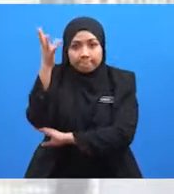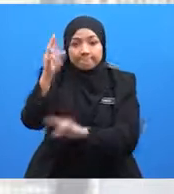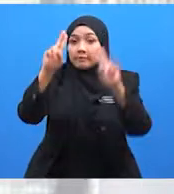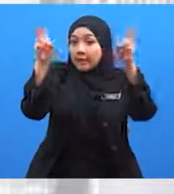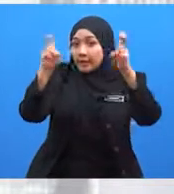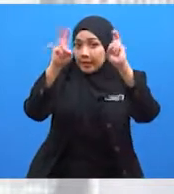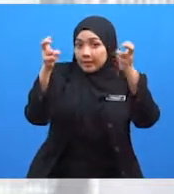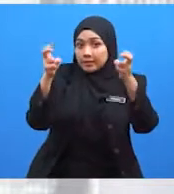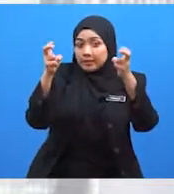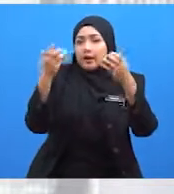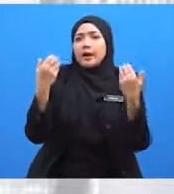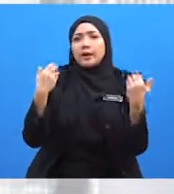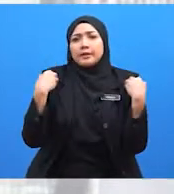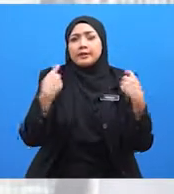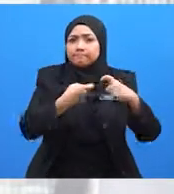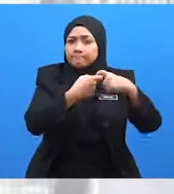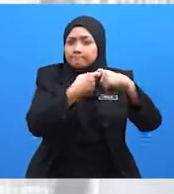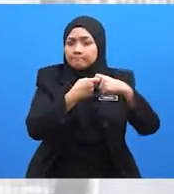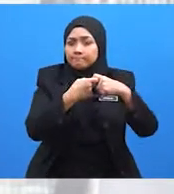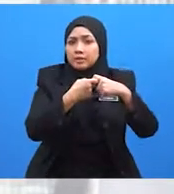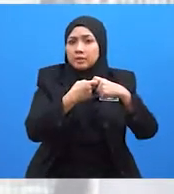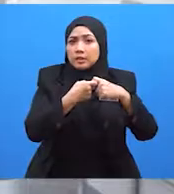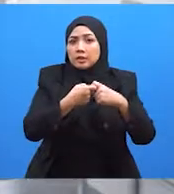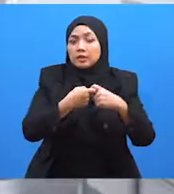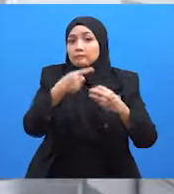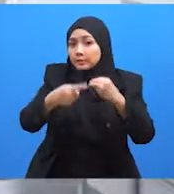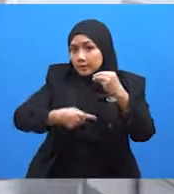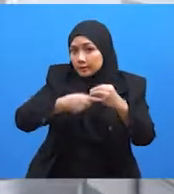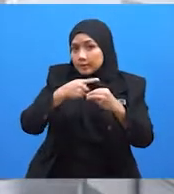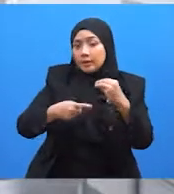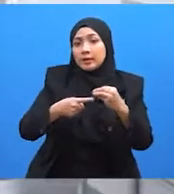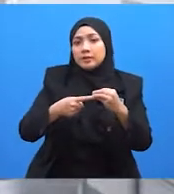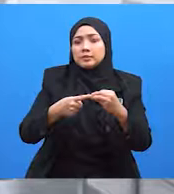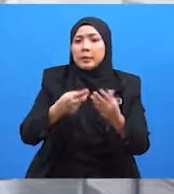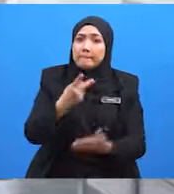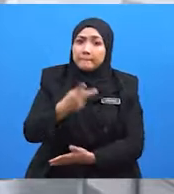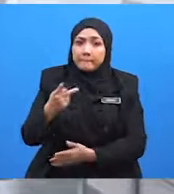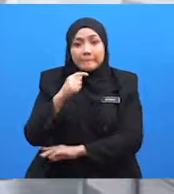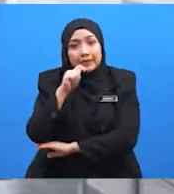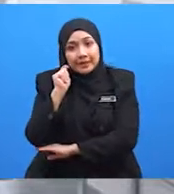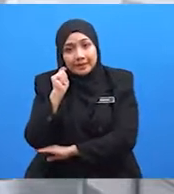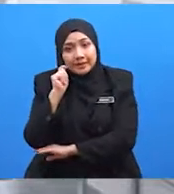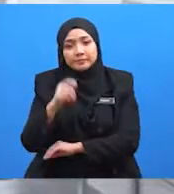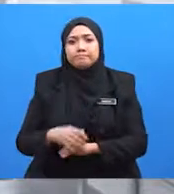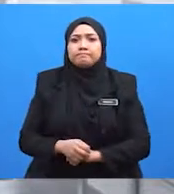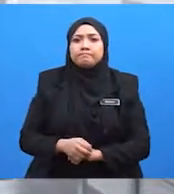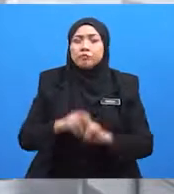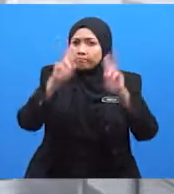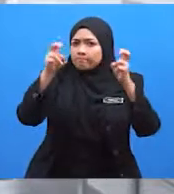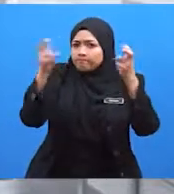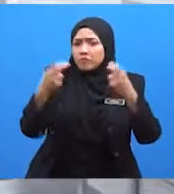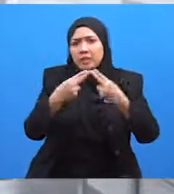topik yang ada berkaitan dengan isu tadi. Adakah topik kehilangan